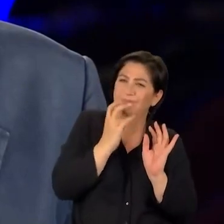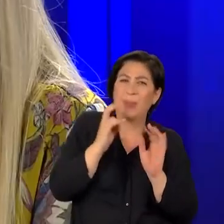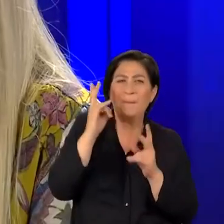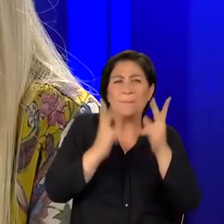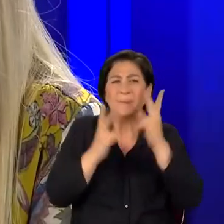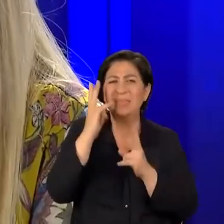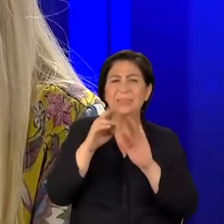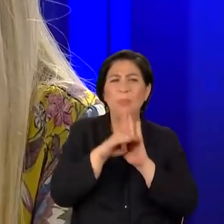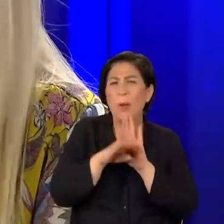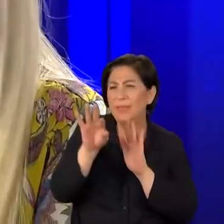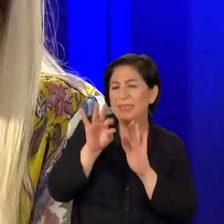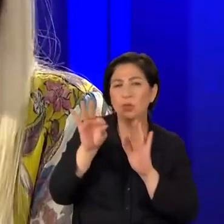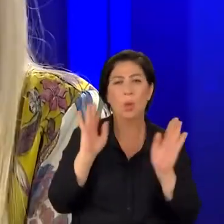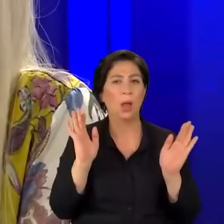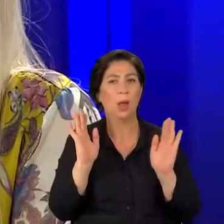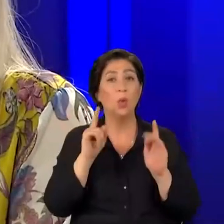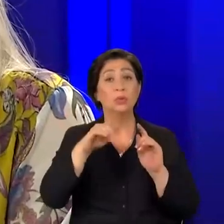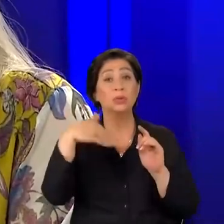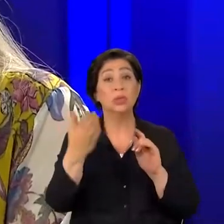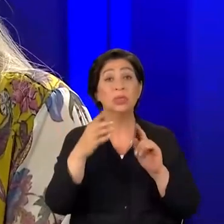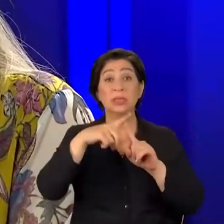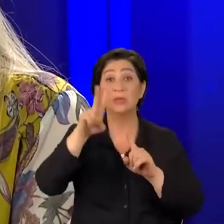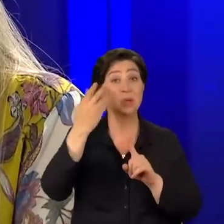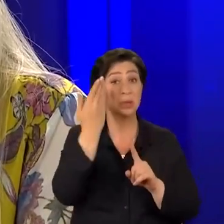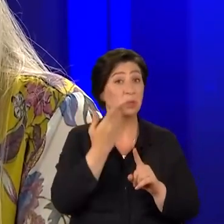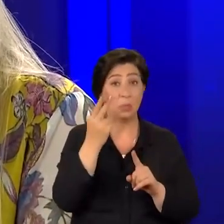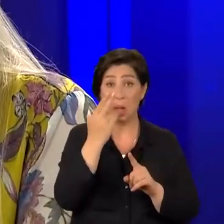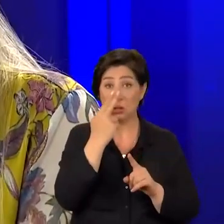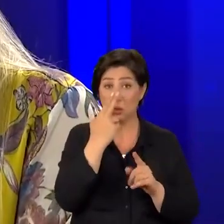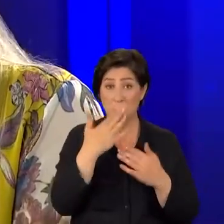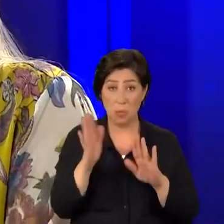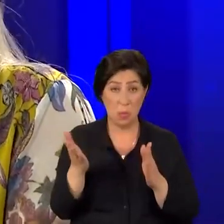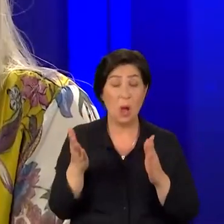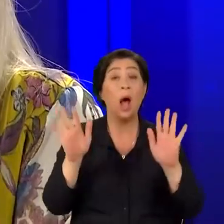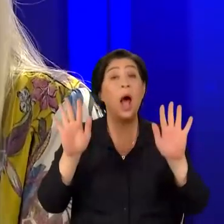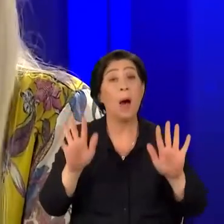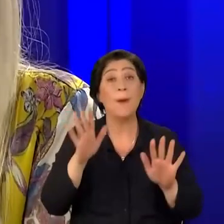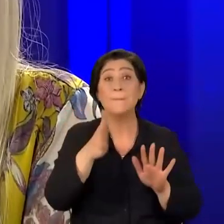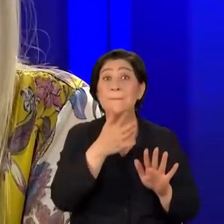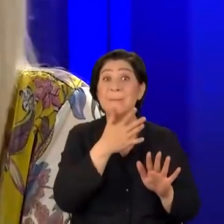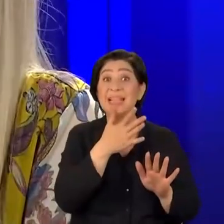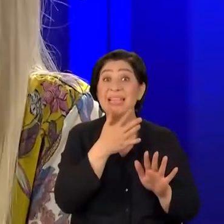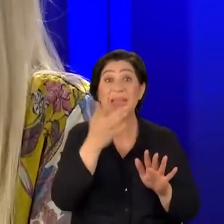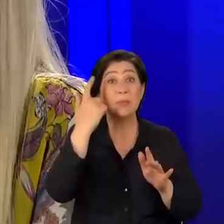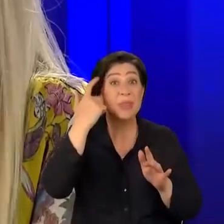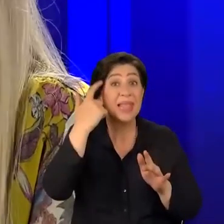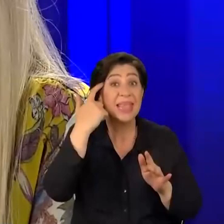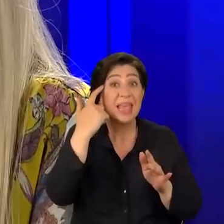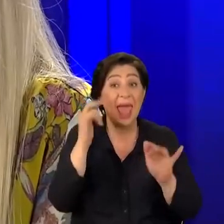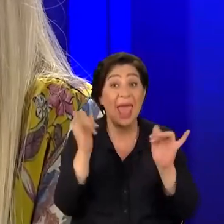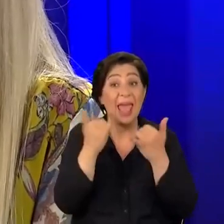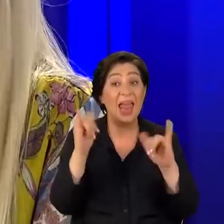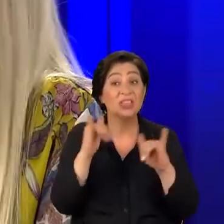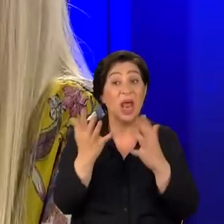belli programlara yöneliyorlar. Onun dışında televizyon seyretme alışkanlıkları da yok. Ama bu bilgi konusunda bir kere bilgiyi eğlenceli